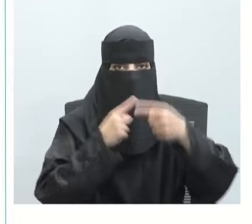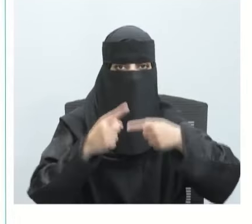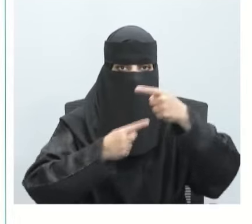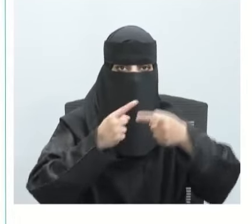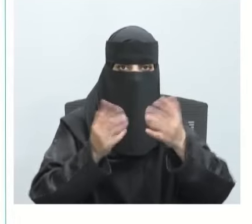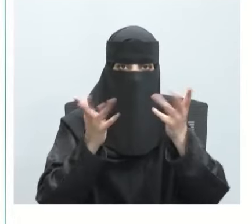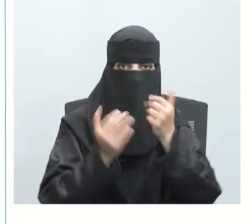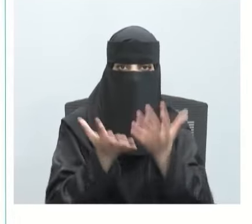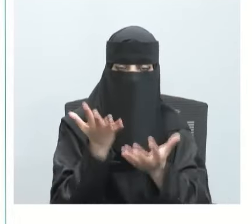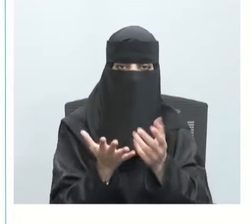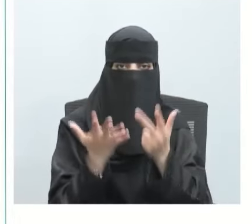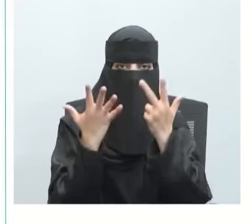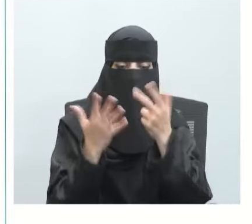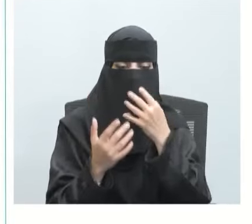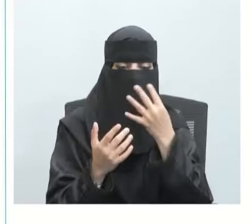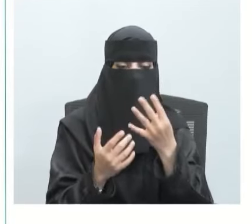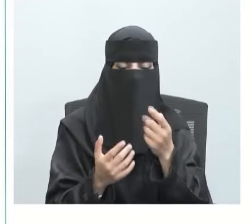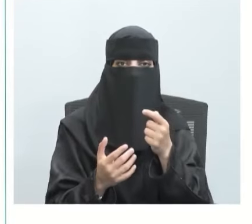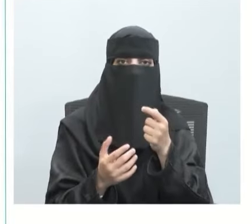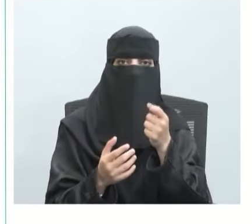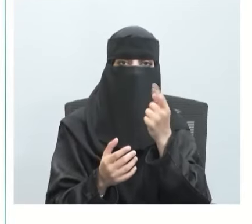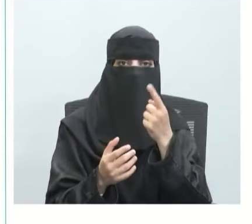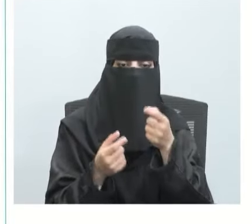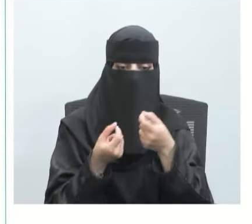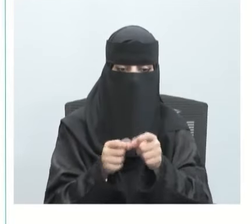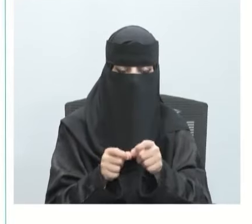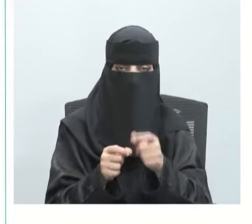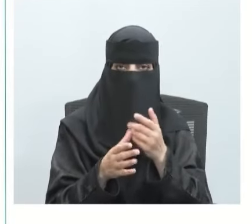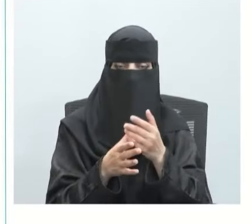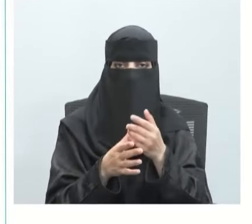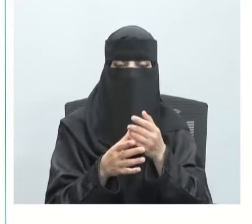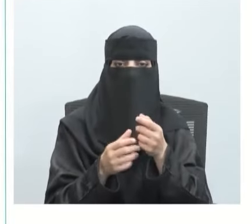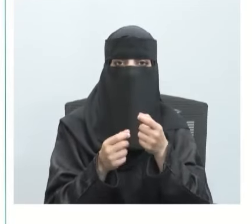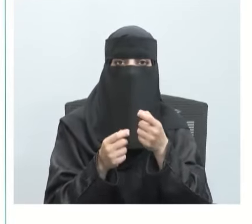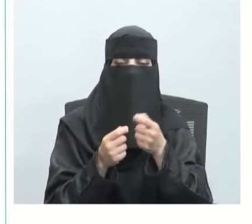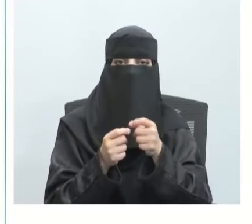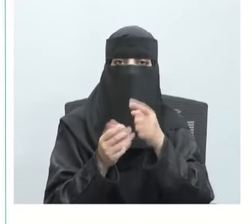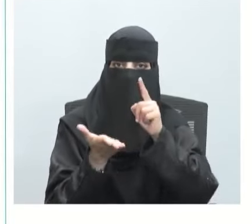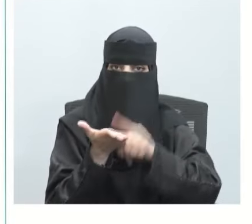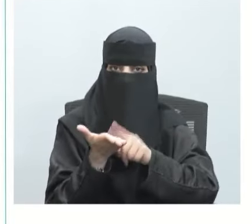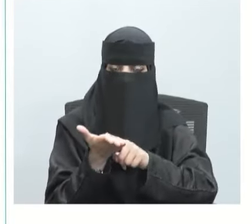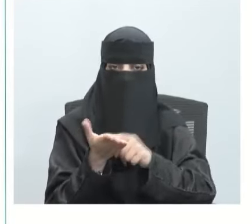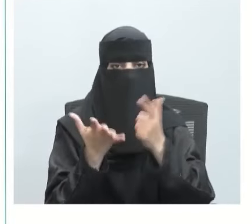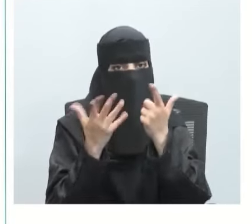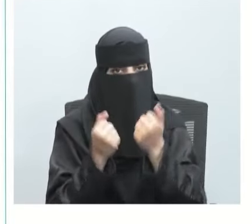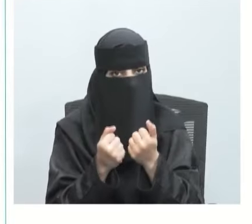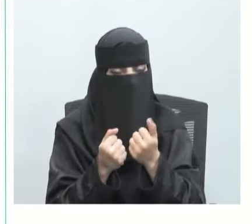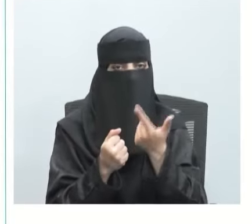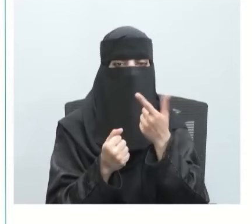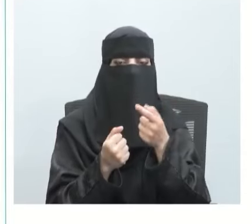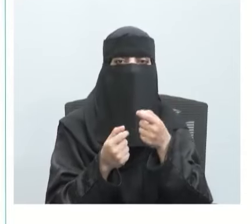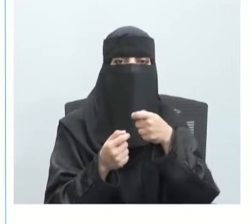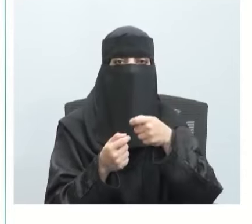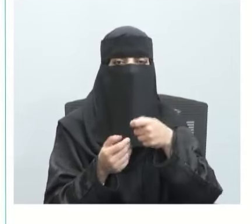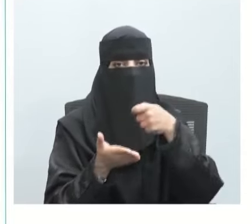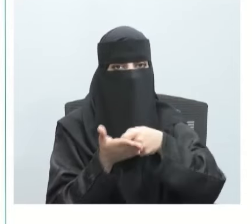يقدر ب 8400 ريال سعودي قد تتلقى دخلا على اساس اسبوعي قد يتم ثل في مصروف